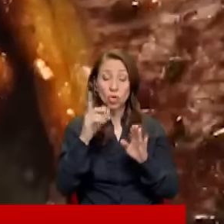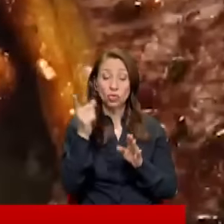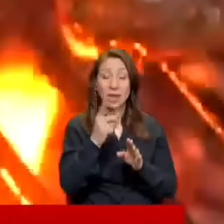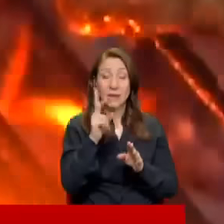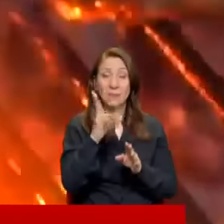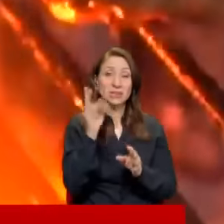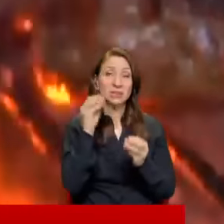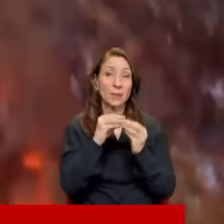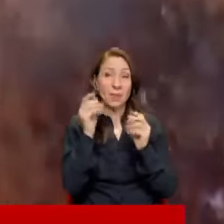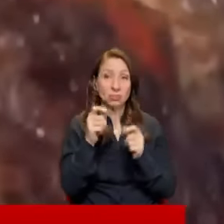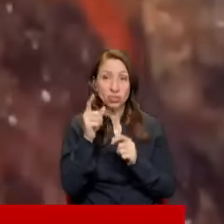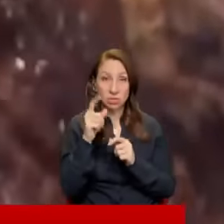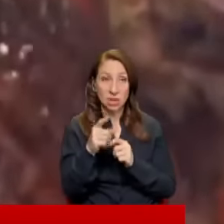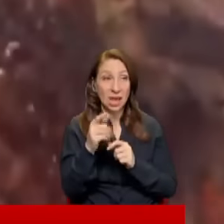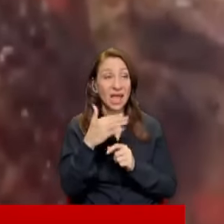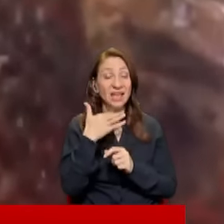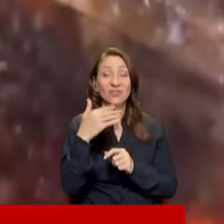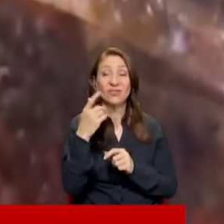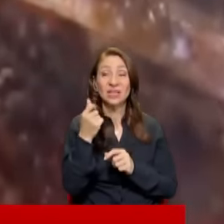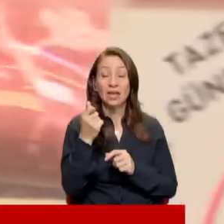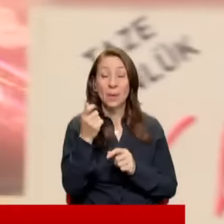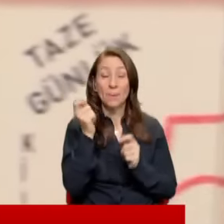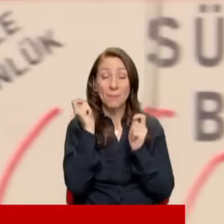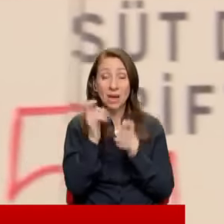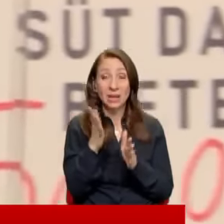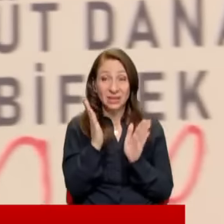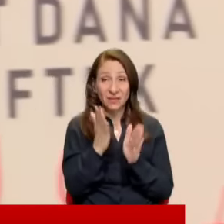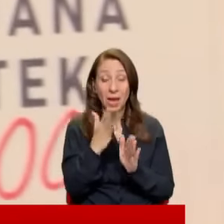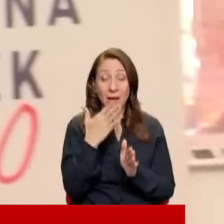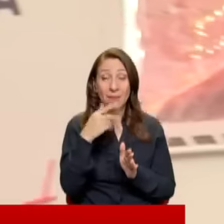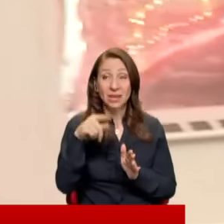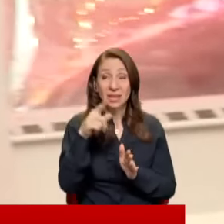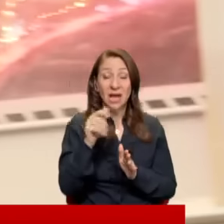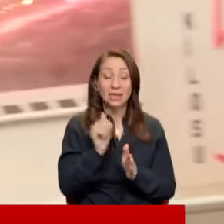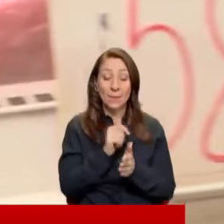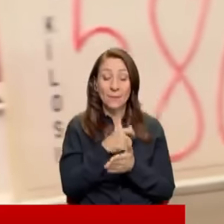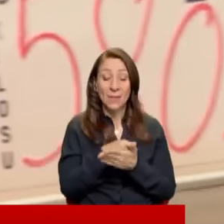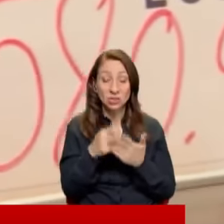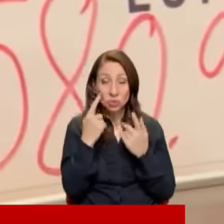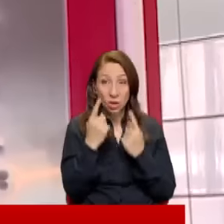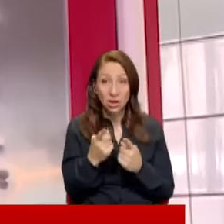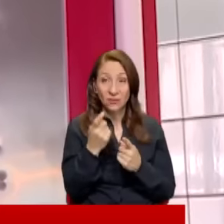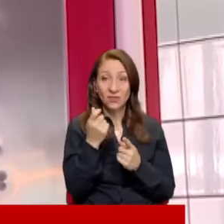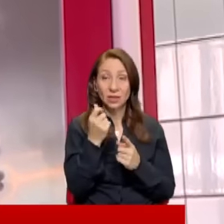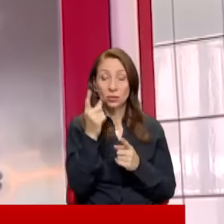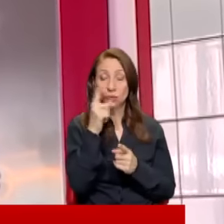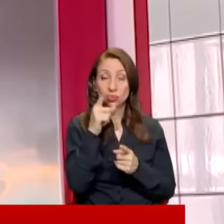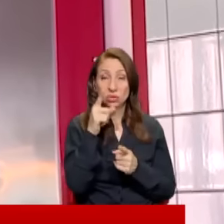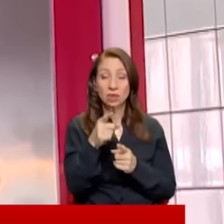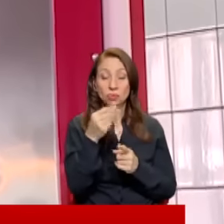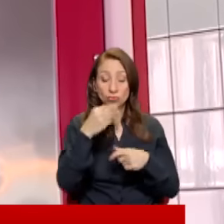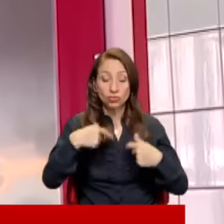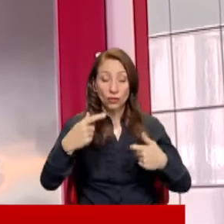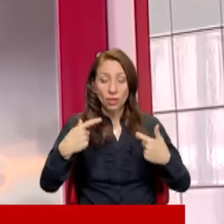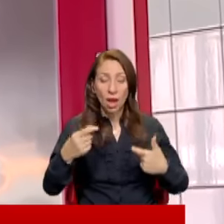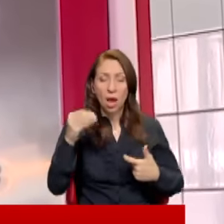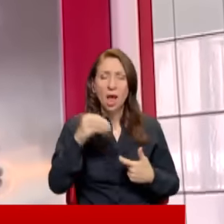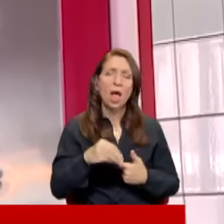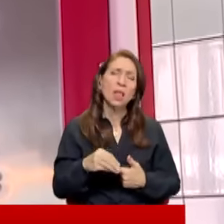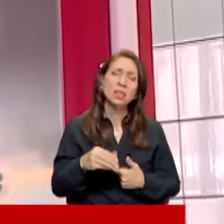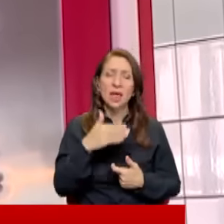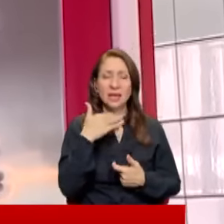% 25 zam yapmıştı et fiyatı cep yakarken emekli de asgari ücretli de fiyatlar yüzünden sofrasına koyamadığı